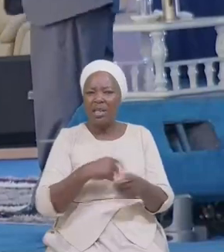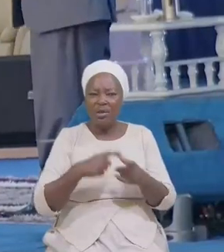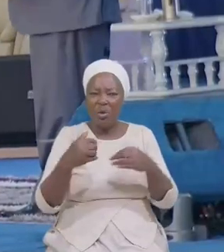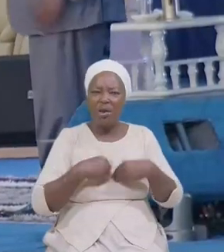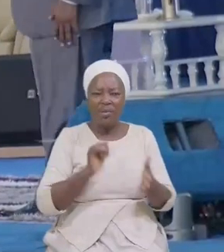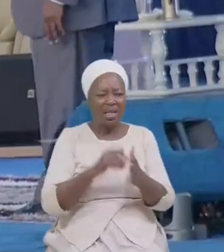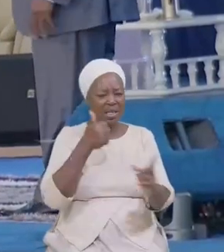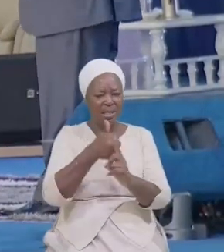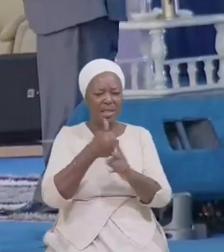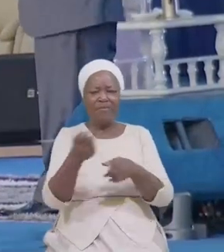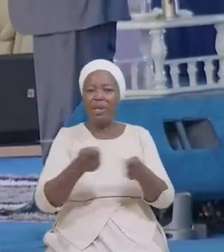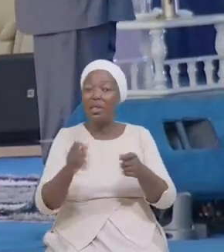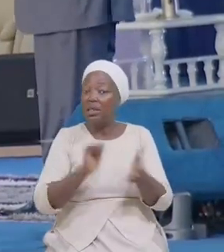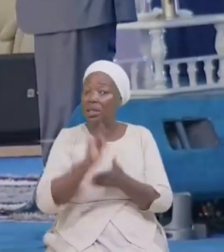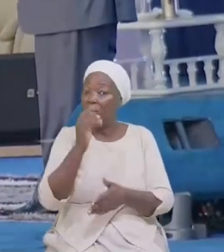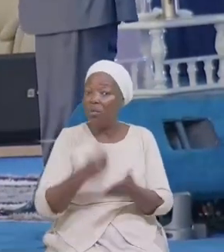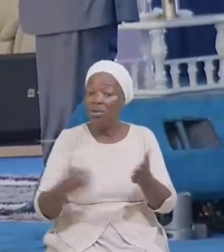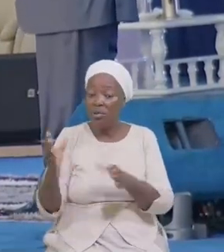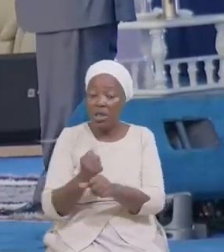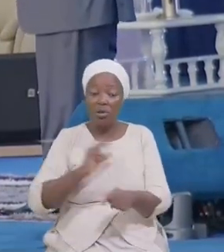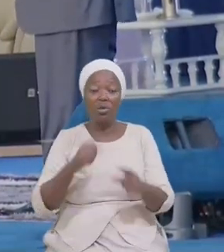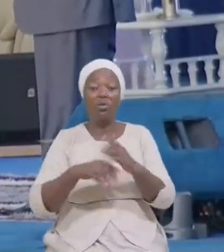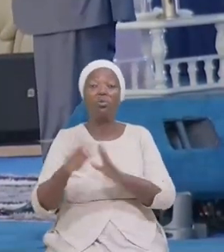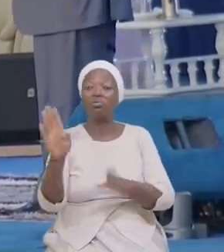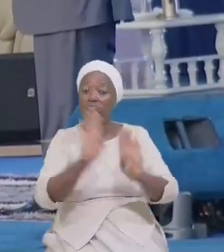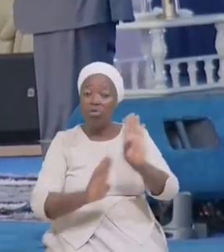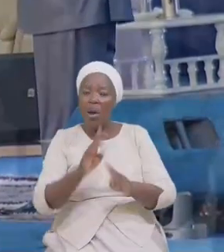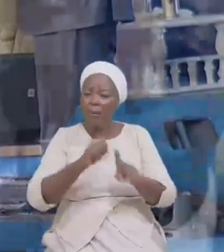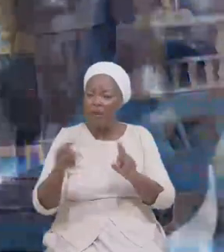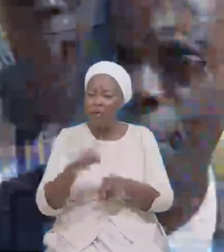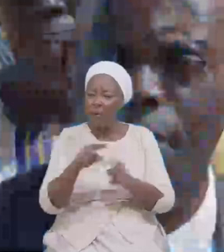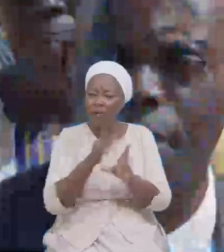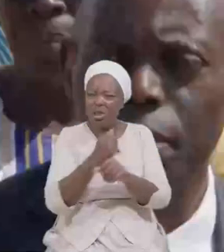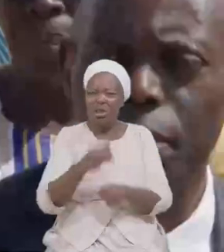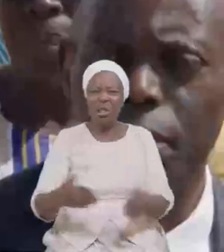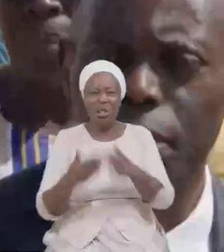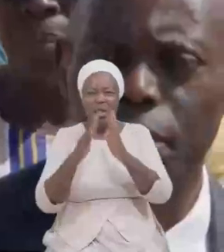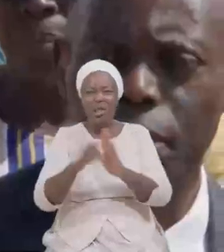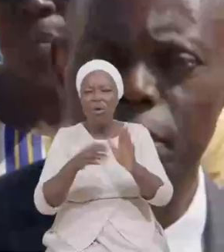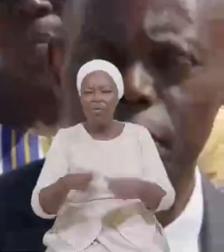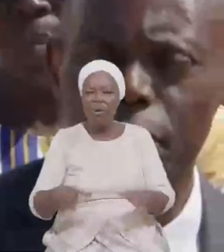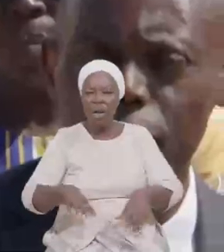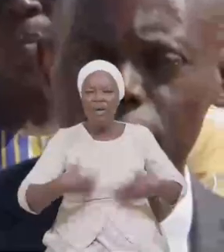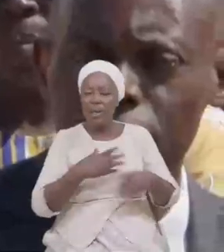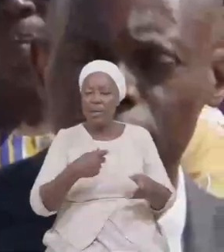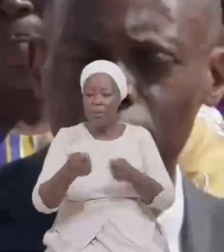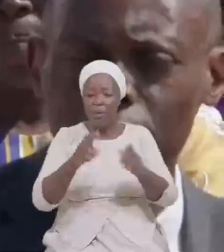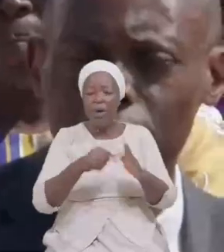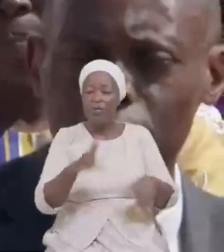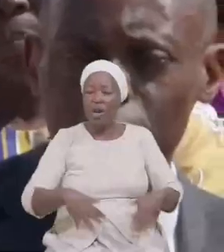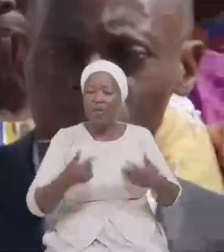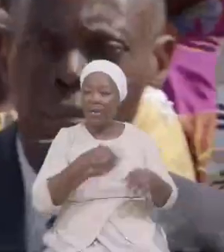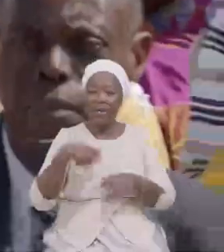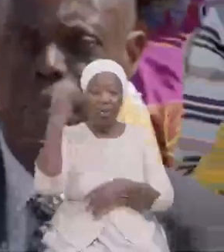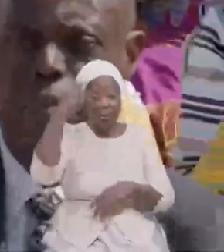gestion de soi. C'est ça qui nous pousse dans les problèmes. Mais quand tu prends le leadership de ta vie, la gestion de ta vie et la